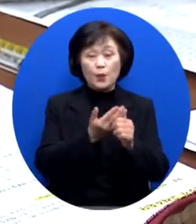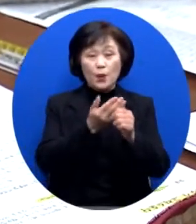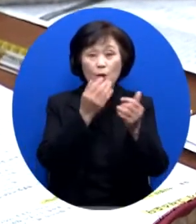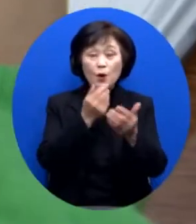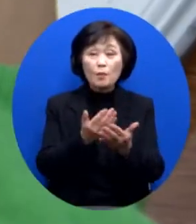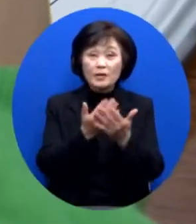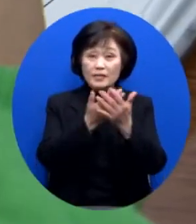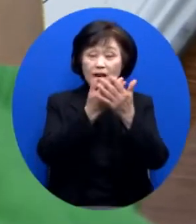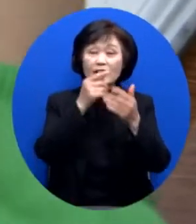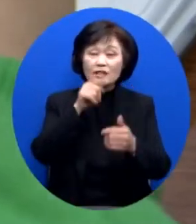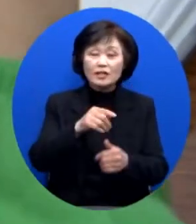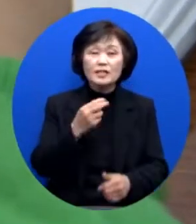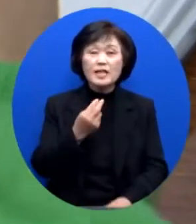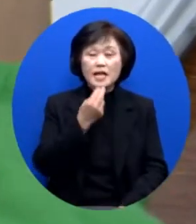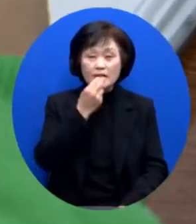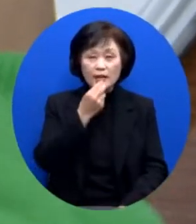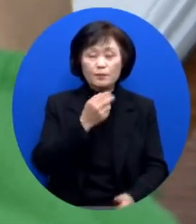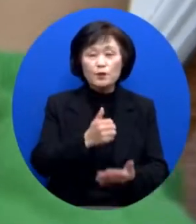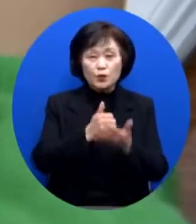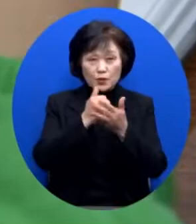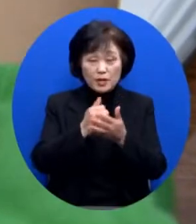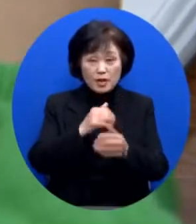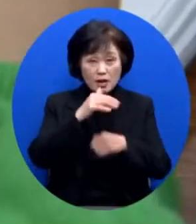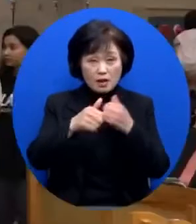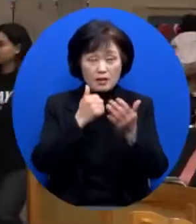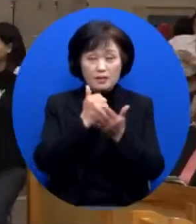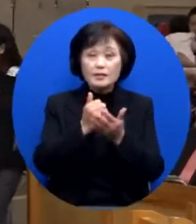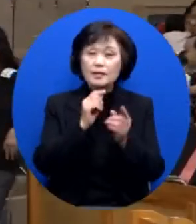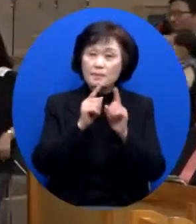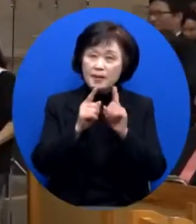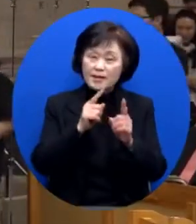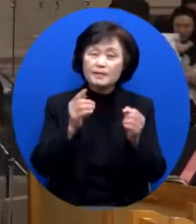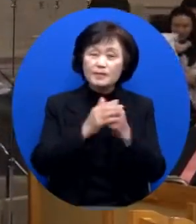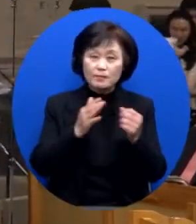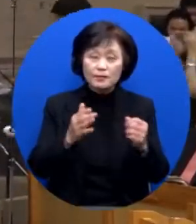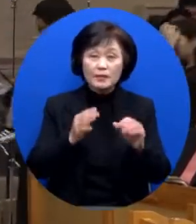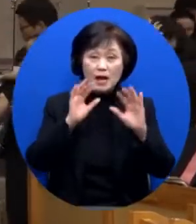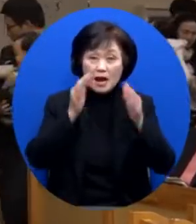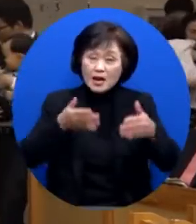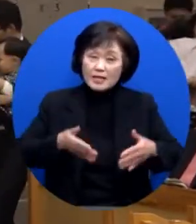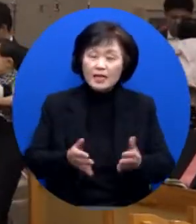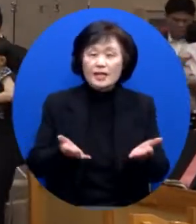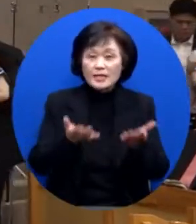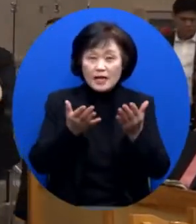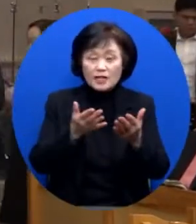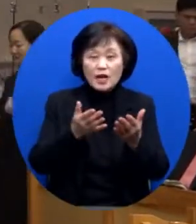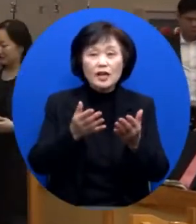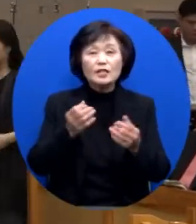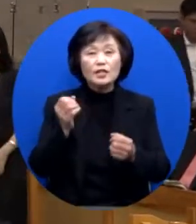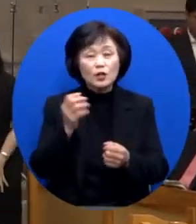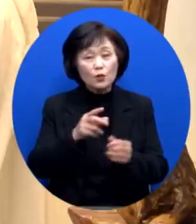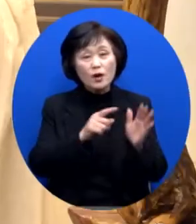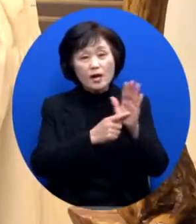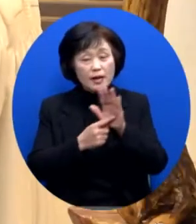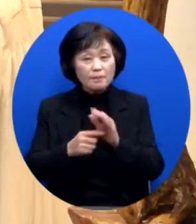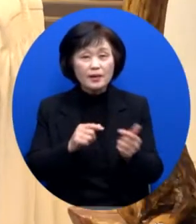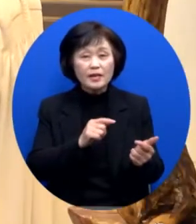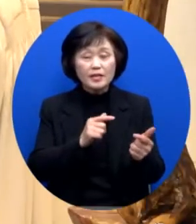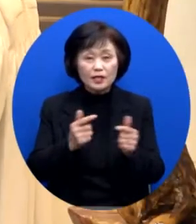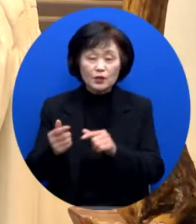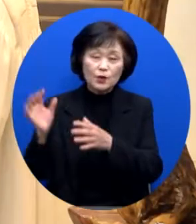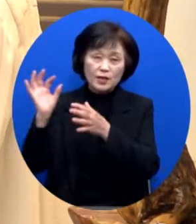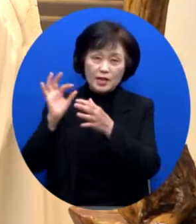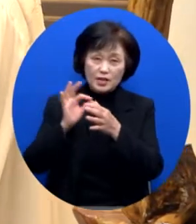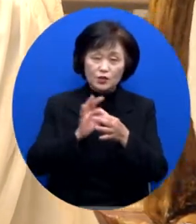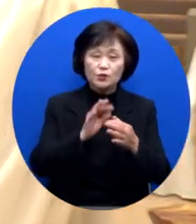곧 생명 존중이라는 성경 말씀 때문입니다. 출산을 장려하는 교육과 캠페인도 교회 현장에서